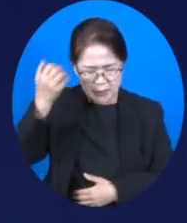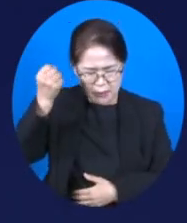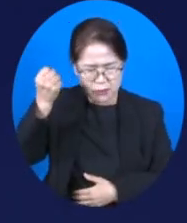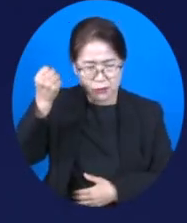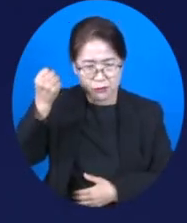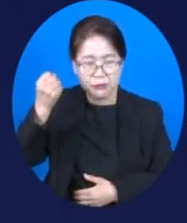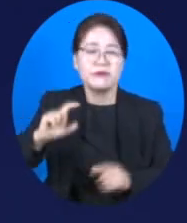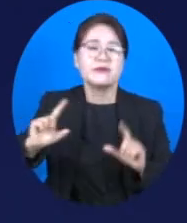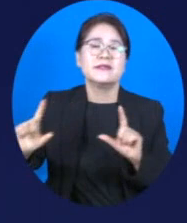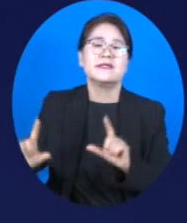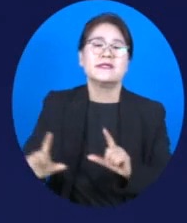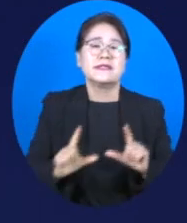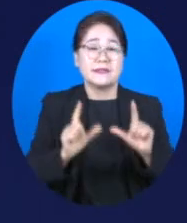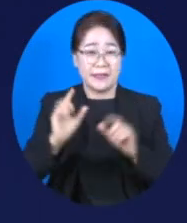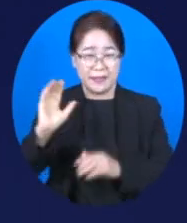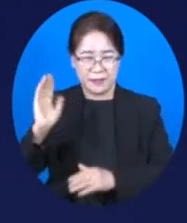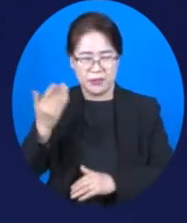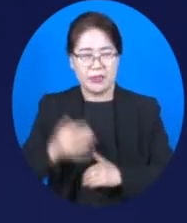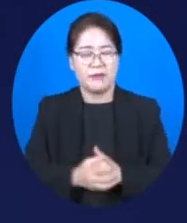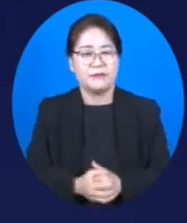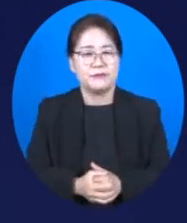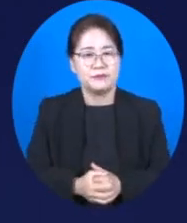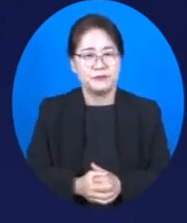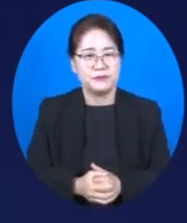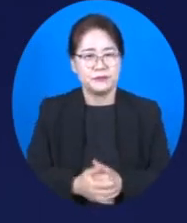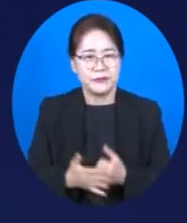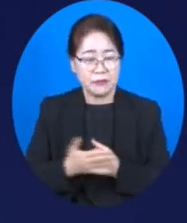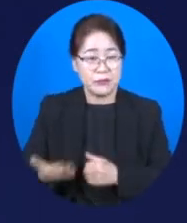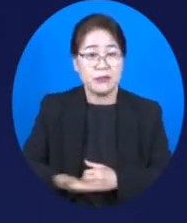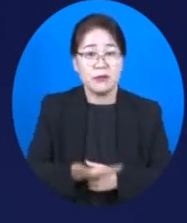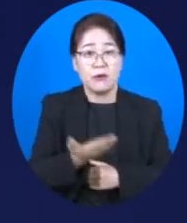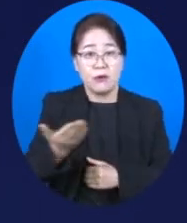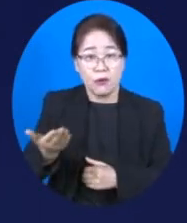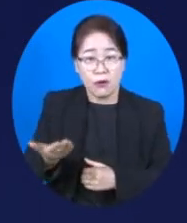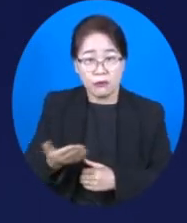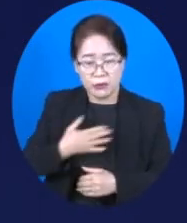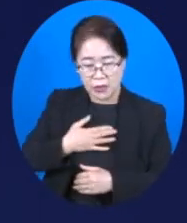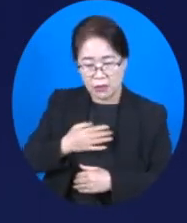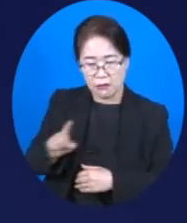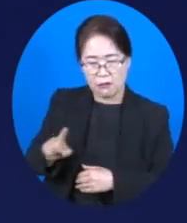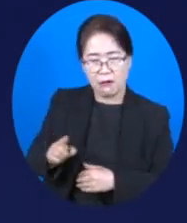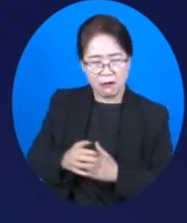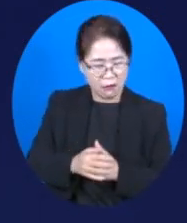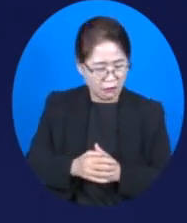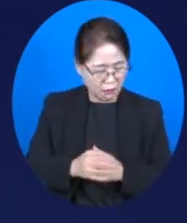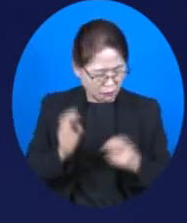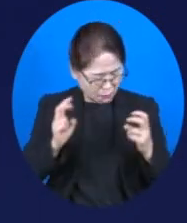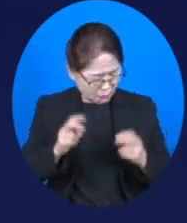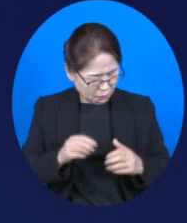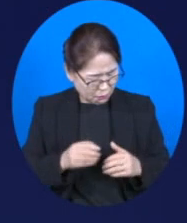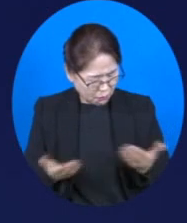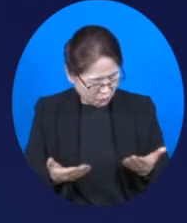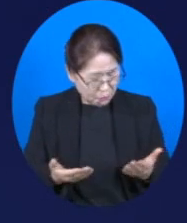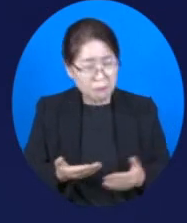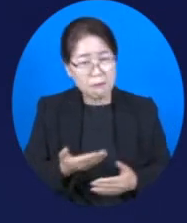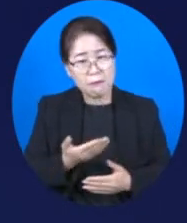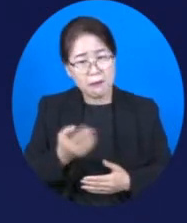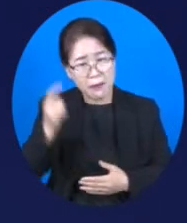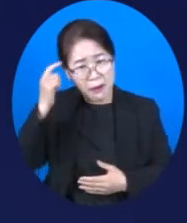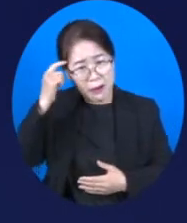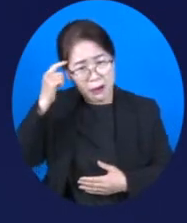하면서 살아가라는 말입니다. 그러므로 여러분, 내가 어쩌다가 이런 직장에서 근무하게